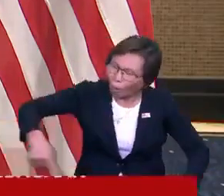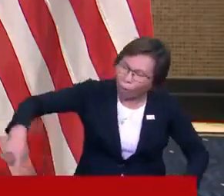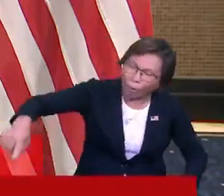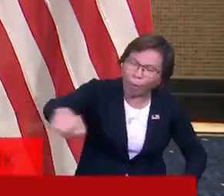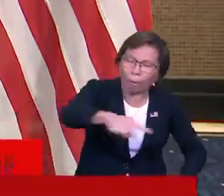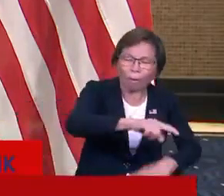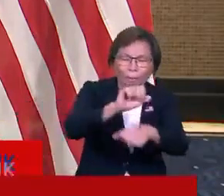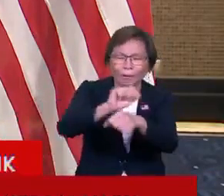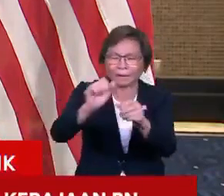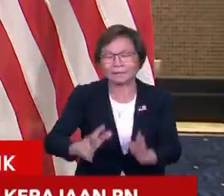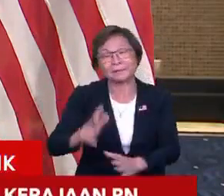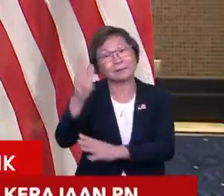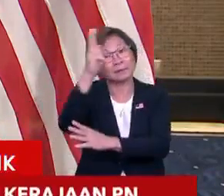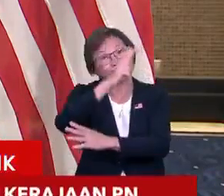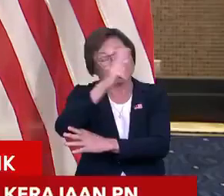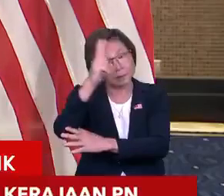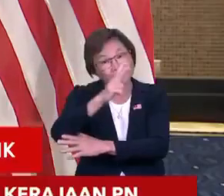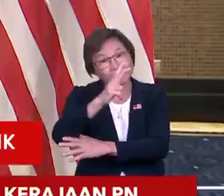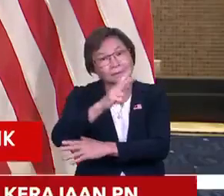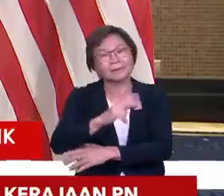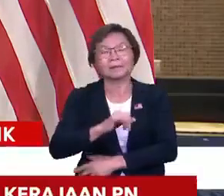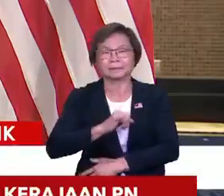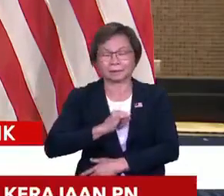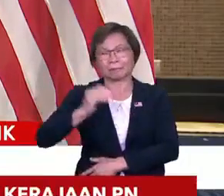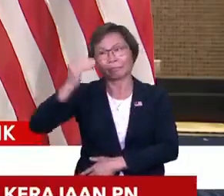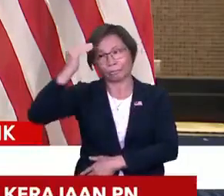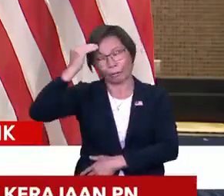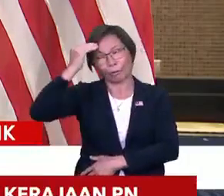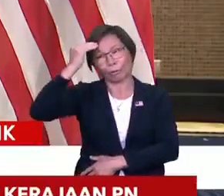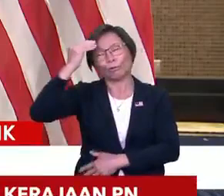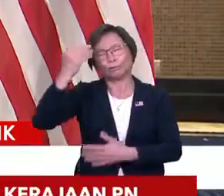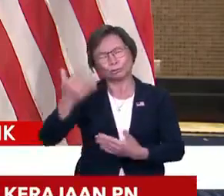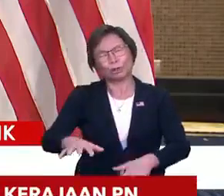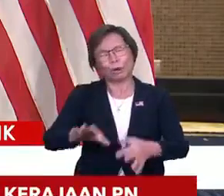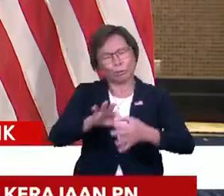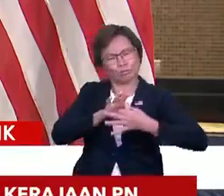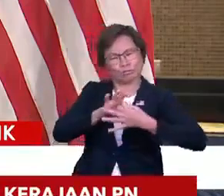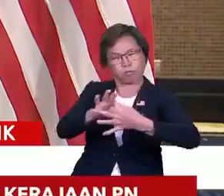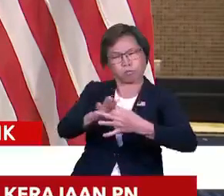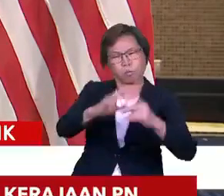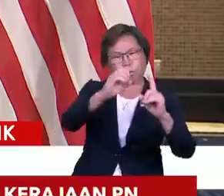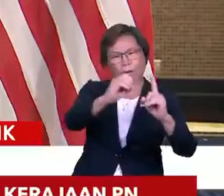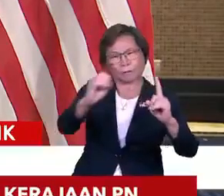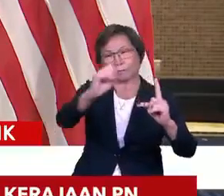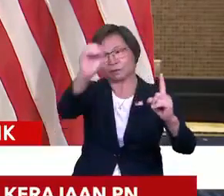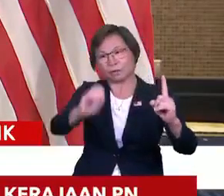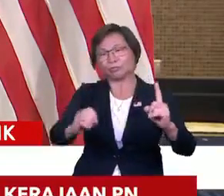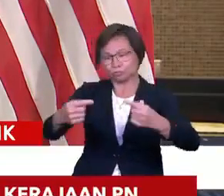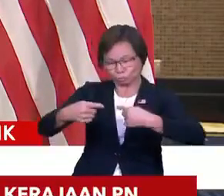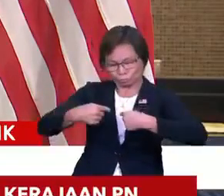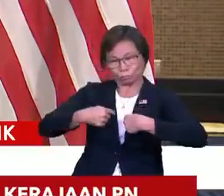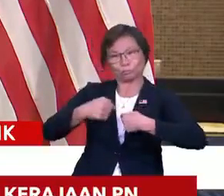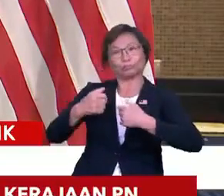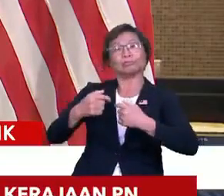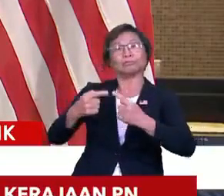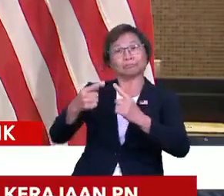Semua pejabat Awards yang saya tahu telah memberikan kecepatan sepenuhnya kepada